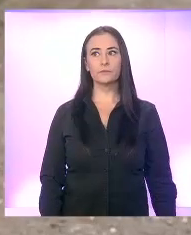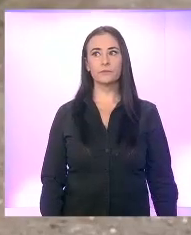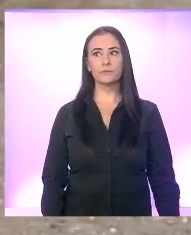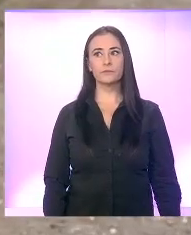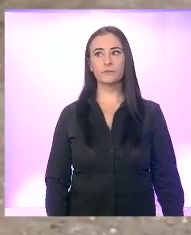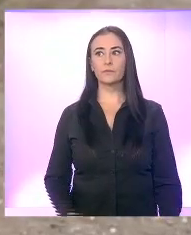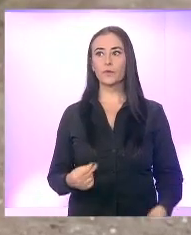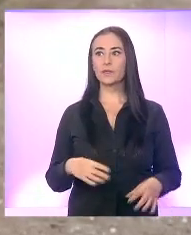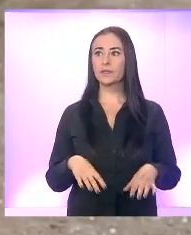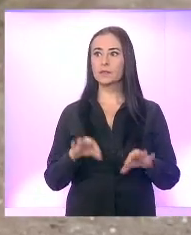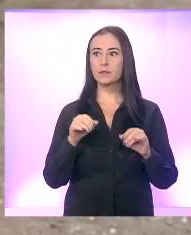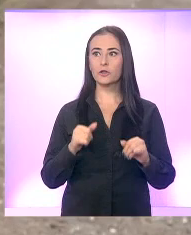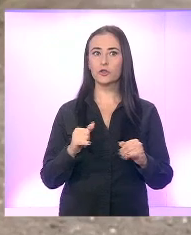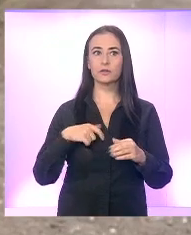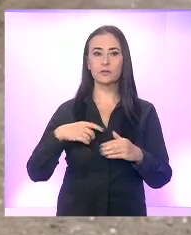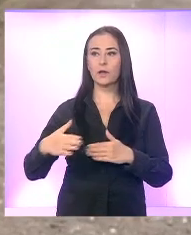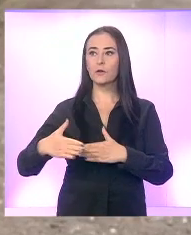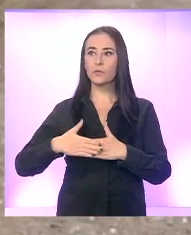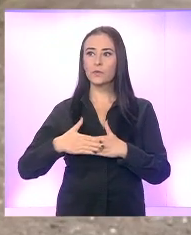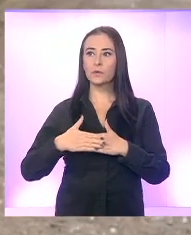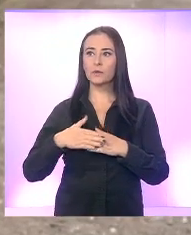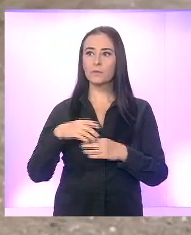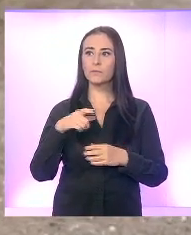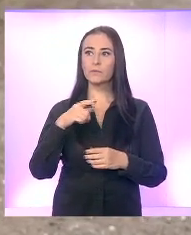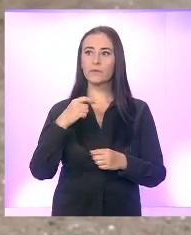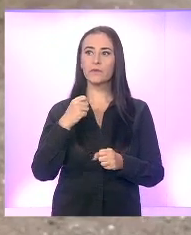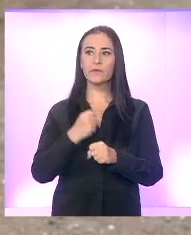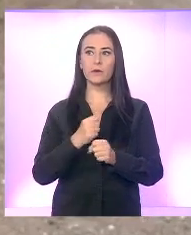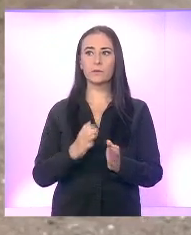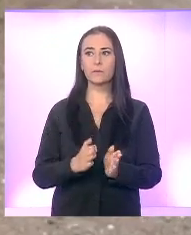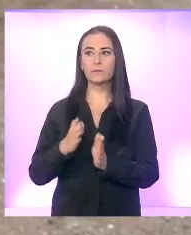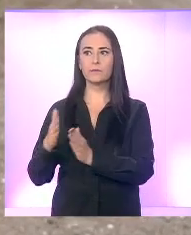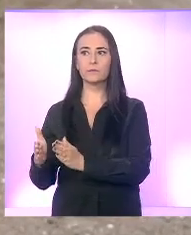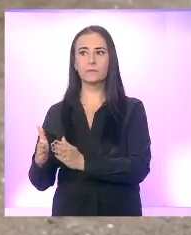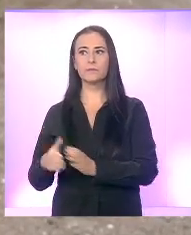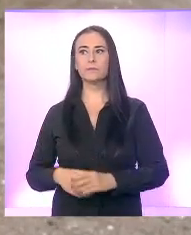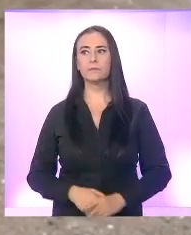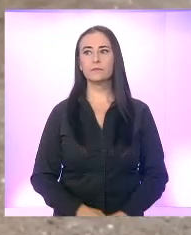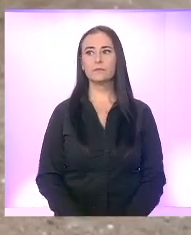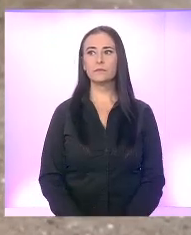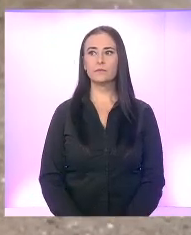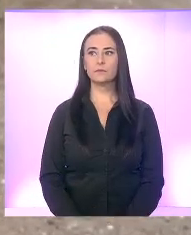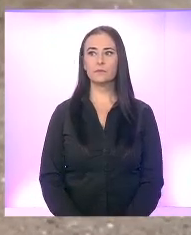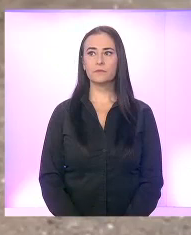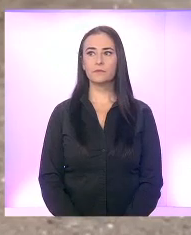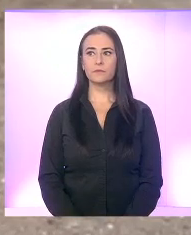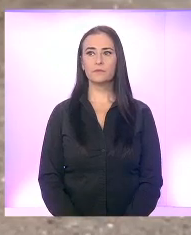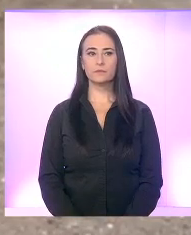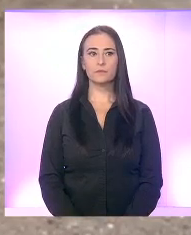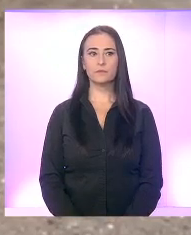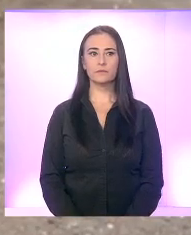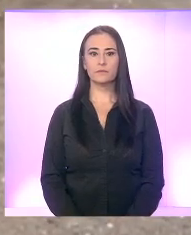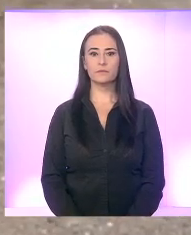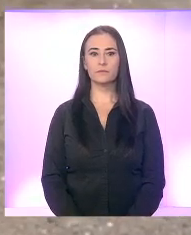Bun găsit pe segmentul de cale ferată Brașov-Sighișoara, care face parte din coridorul feroviar Rin-Dunăre. Se circulă în medie cu 40